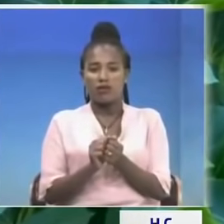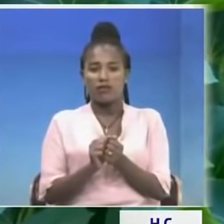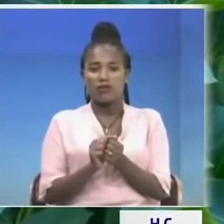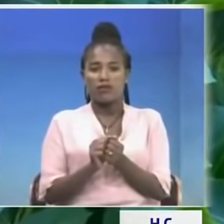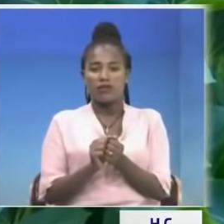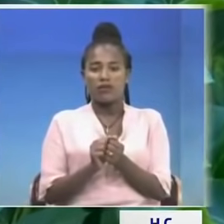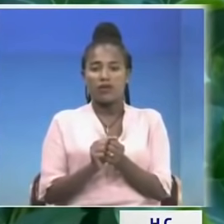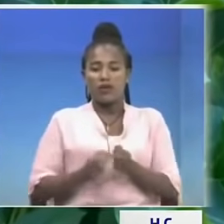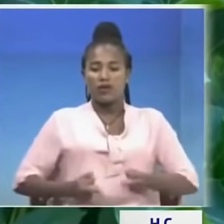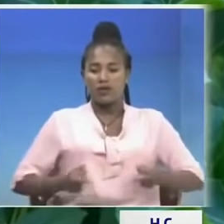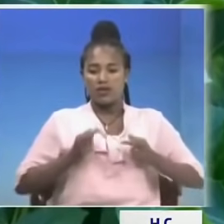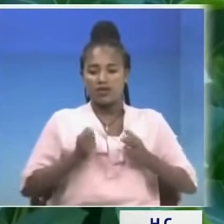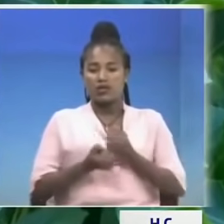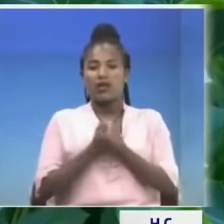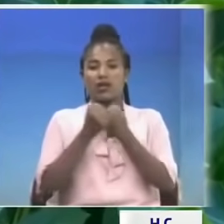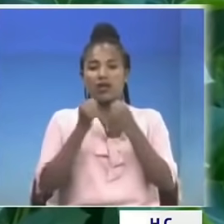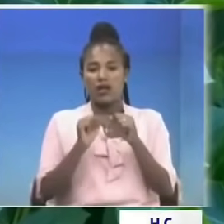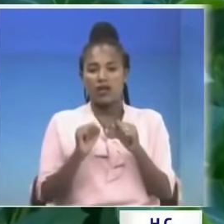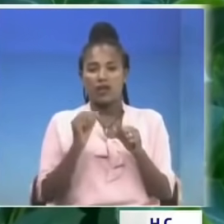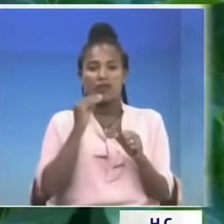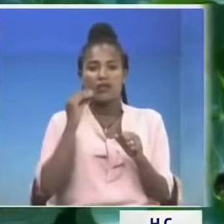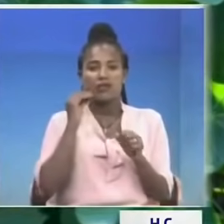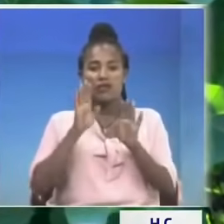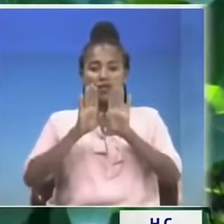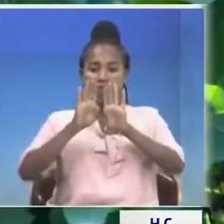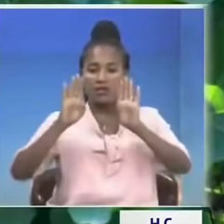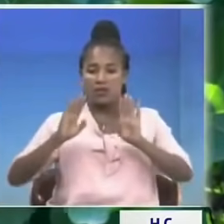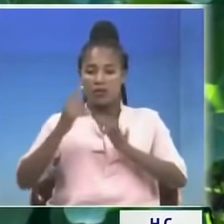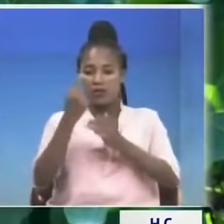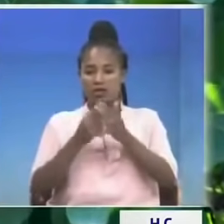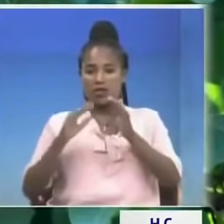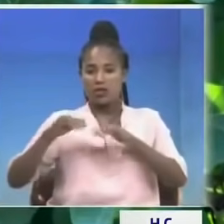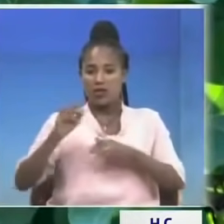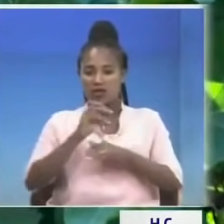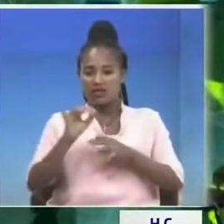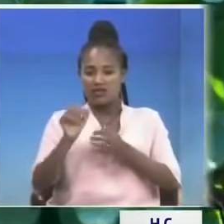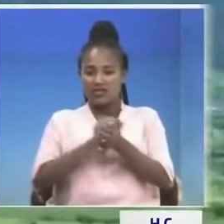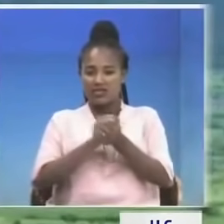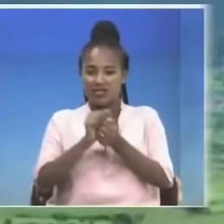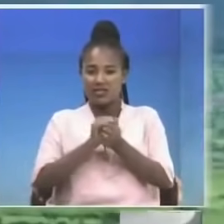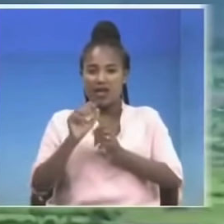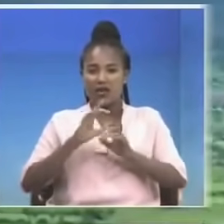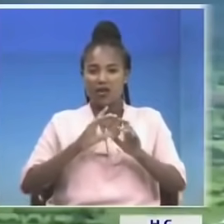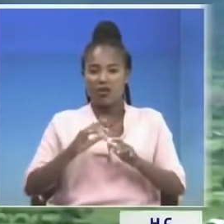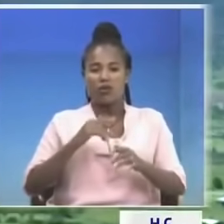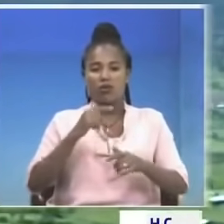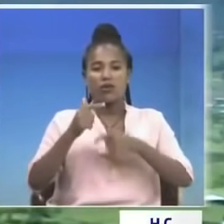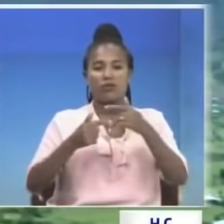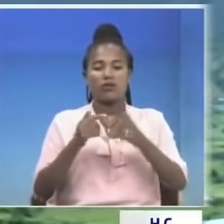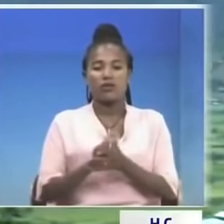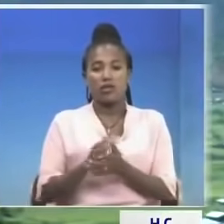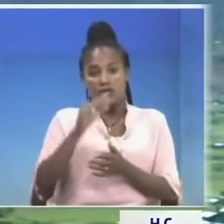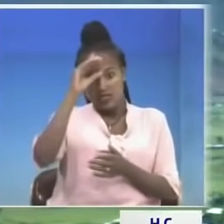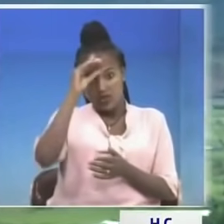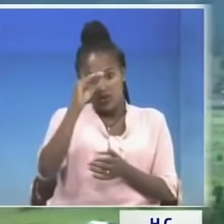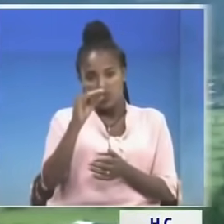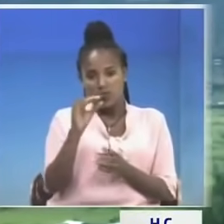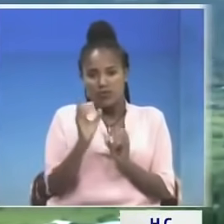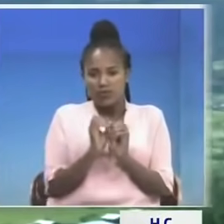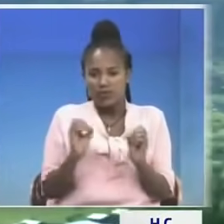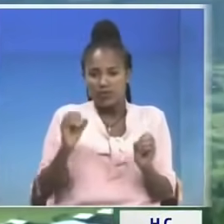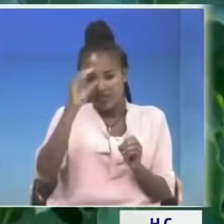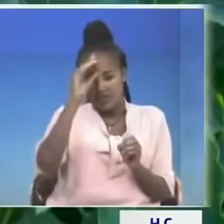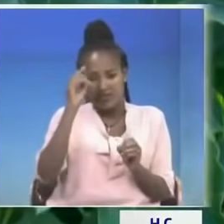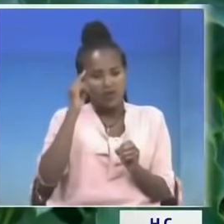ሸሽተን አዲያን ቤታችንን ግድግዳውን ብቻ አልነቀሉትም እንጂ ፍርስርስ አድርገው ነው የሄዱት። ሰዎቹ ምንም ለሰው